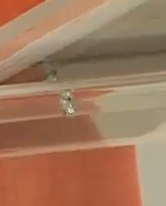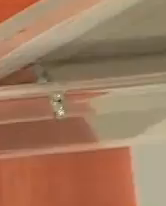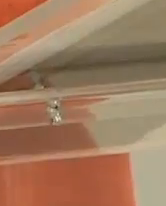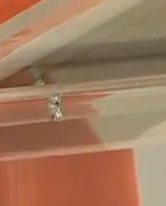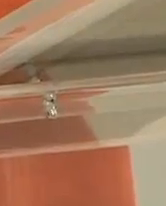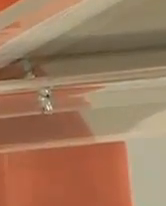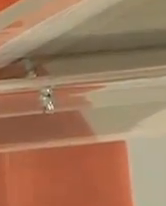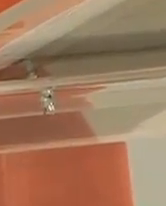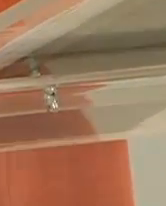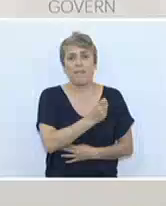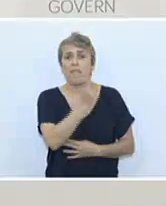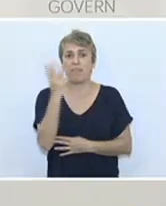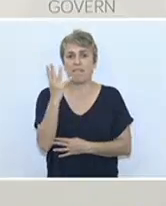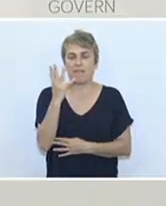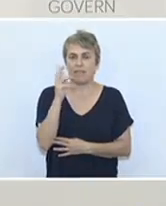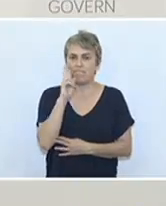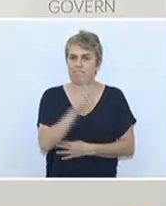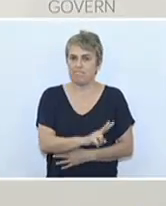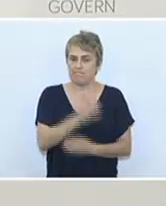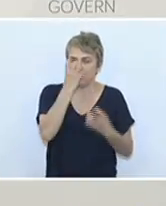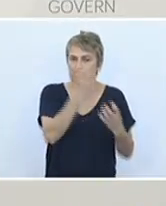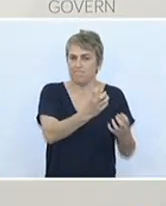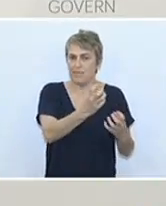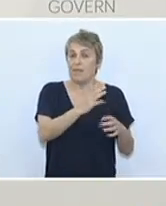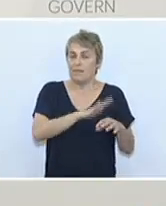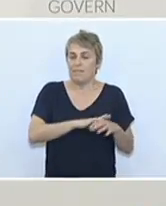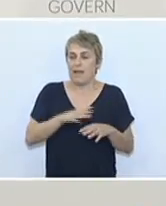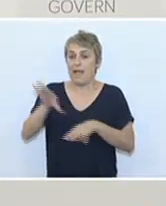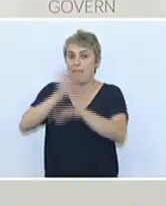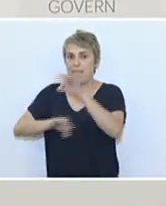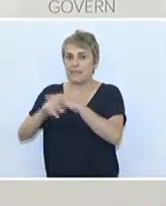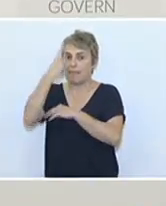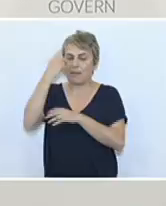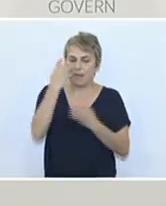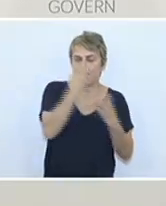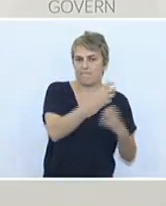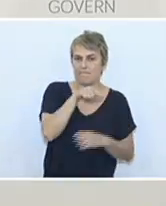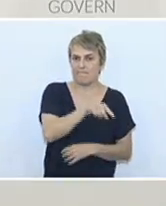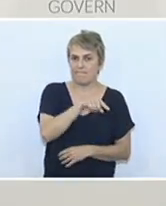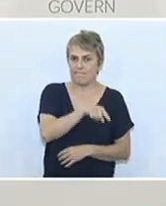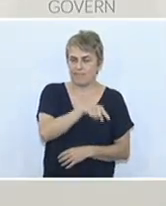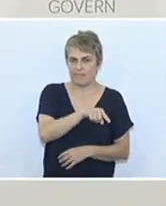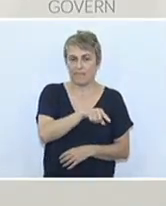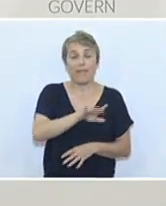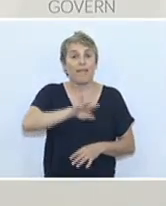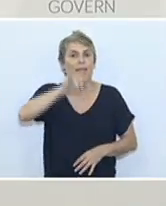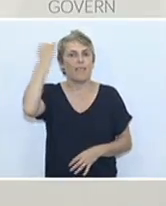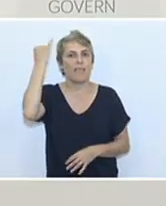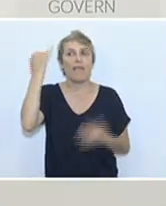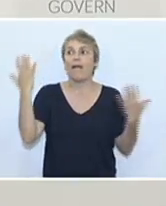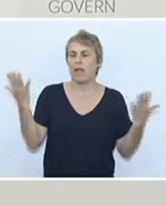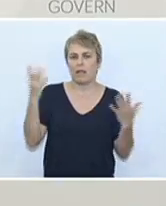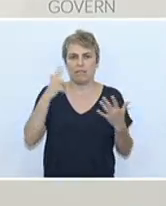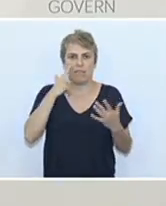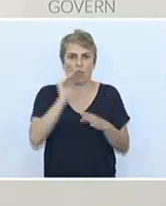veritat que les xifres ens acompanyen per poder prendre aquestes decisions, però també, insisteixo, una vegada més en la idea de prudència